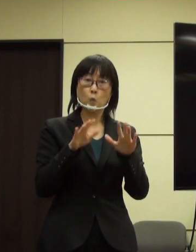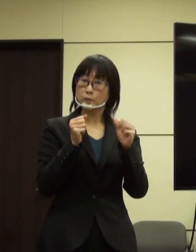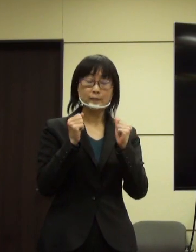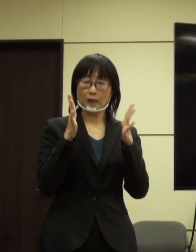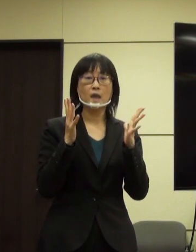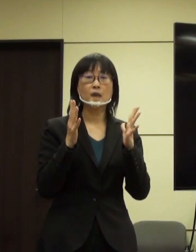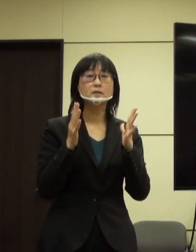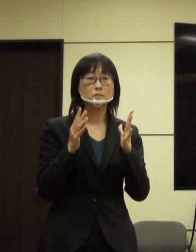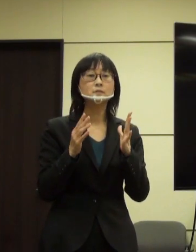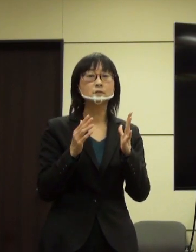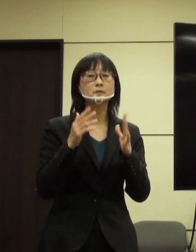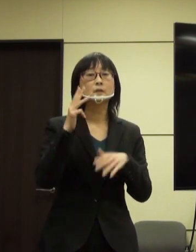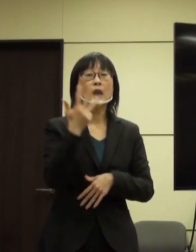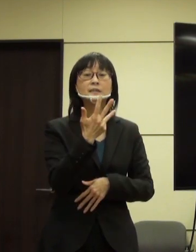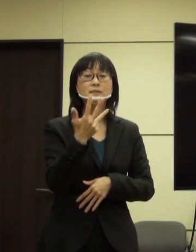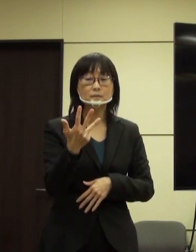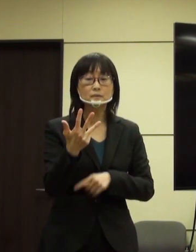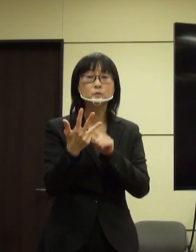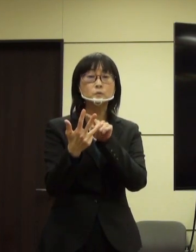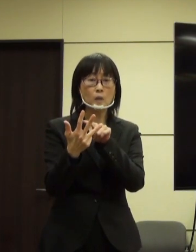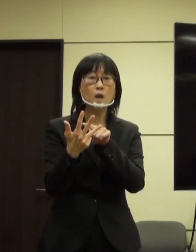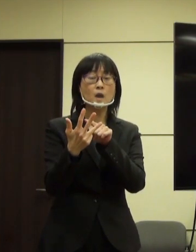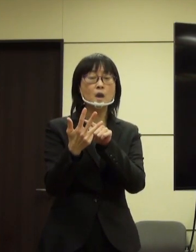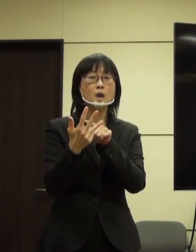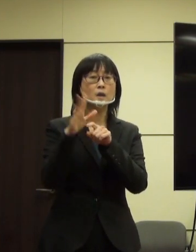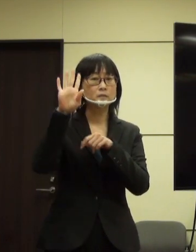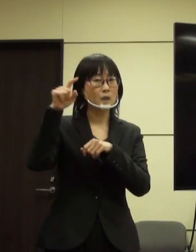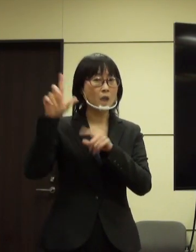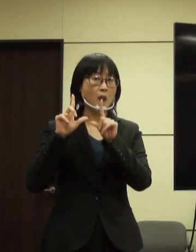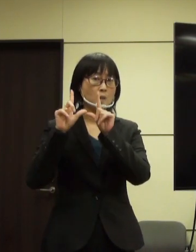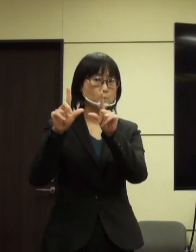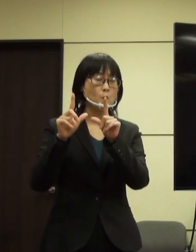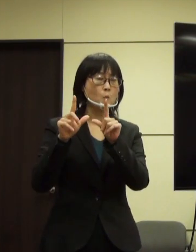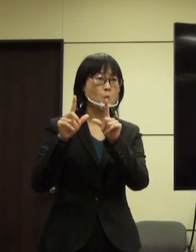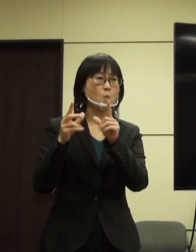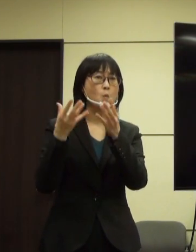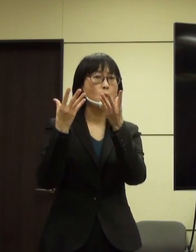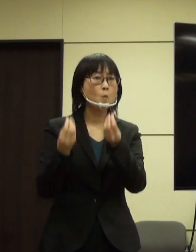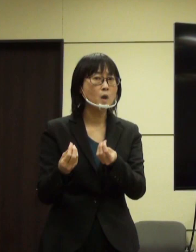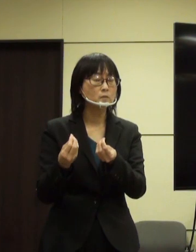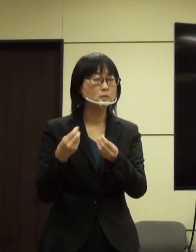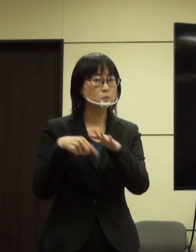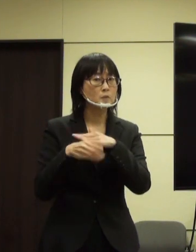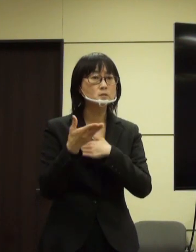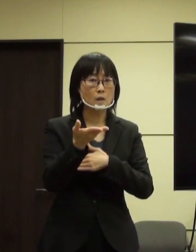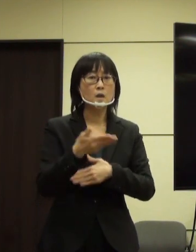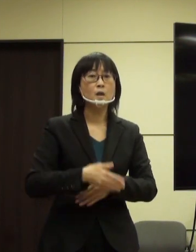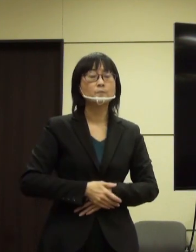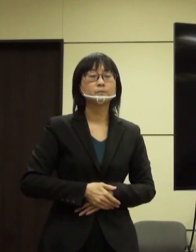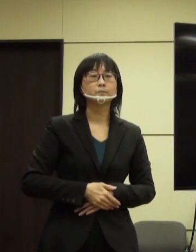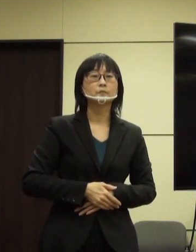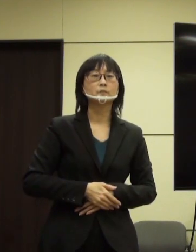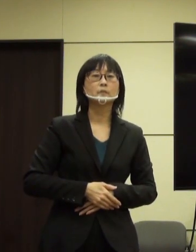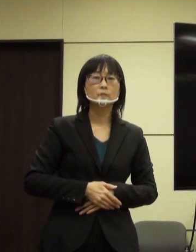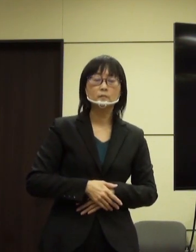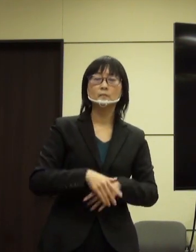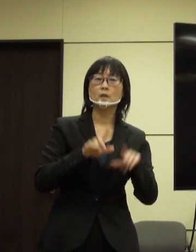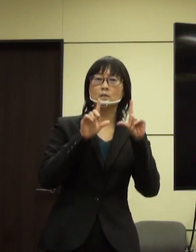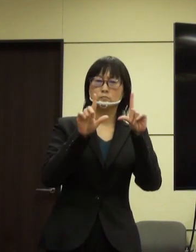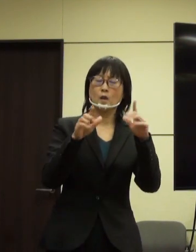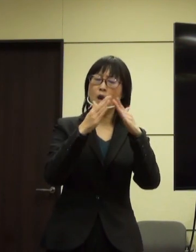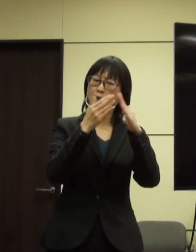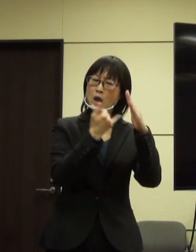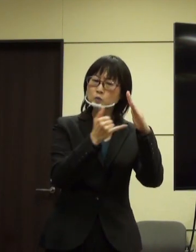も含めてもうすでに発表済みの一つですそうですねあの家族はあの今日を結構出てますね